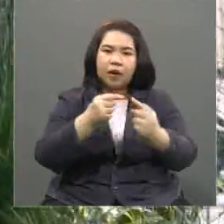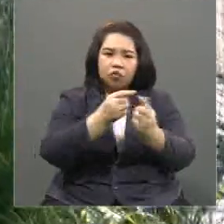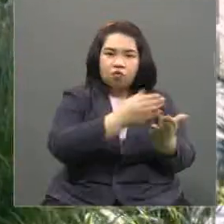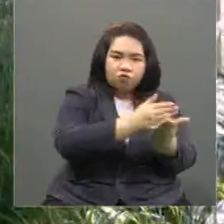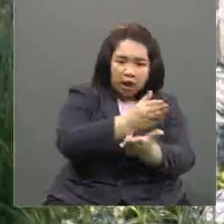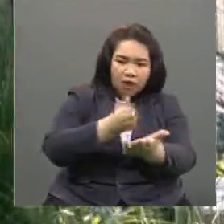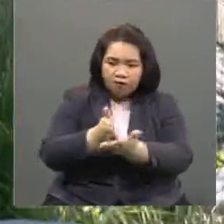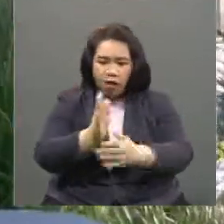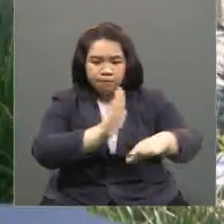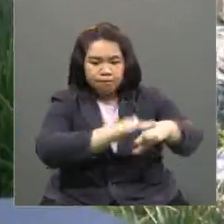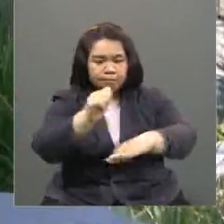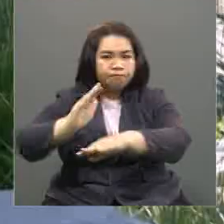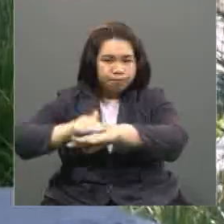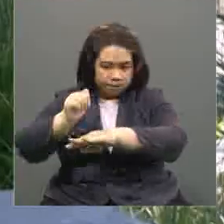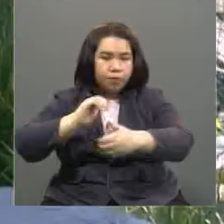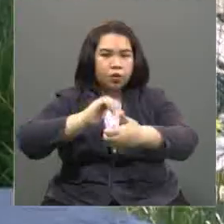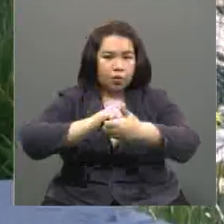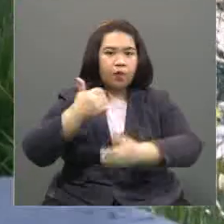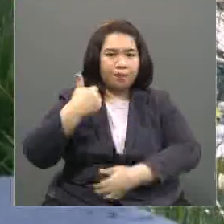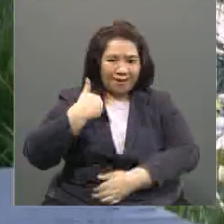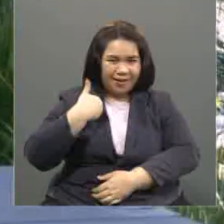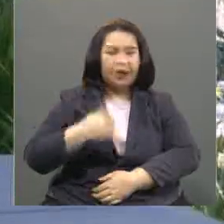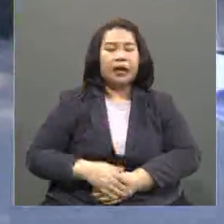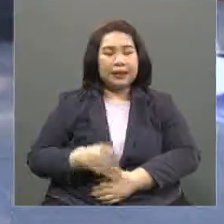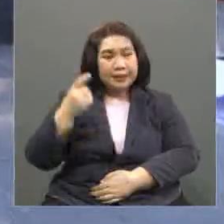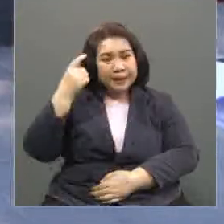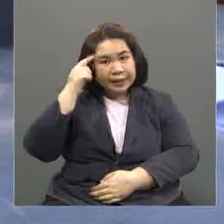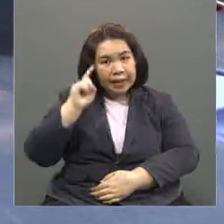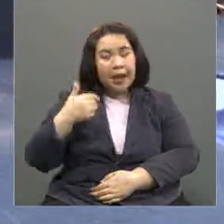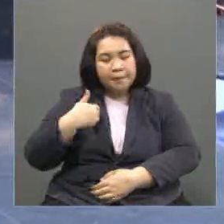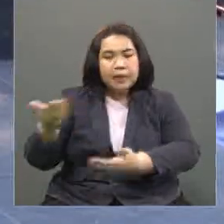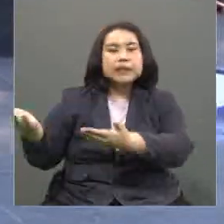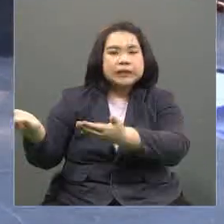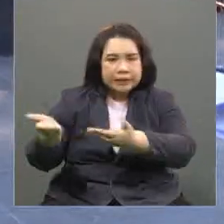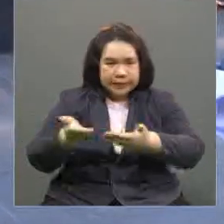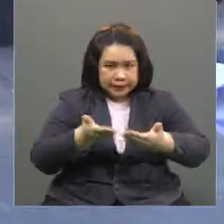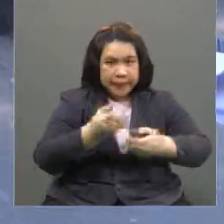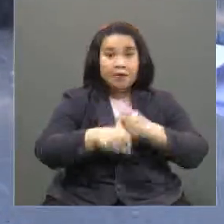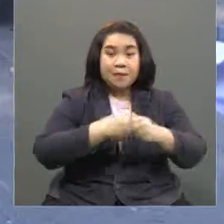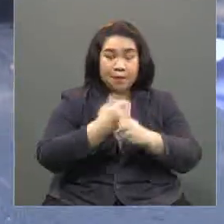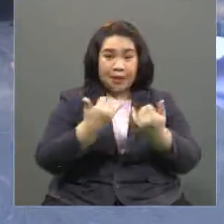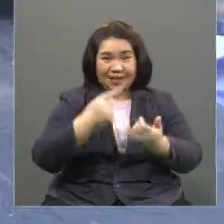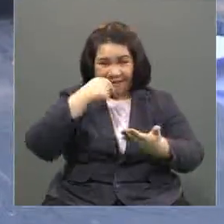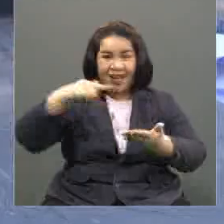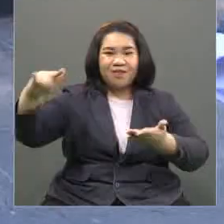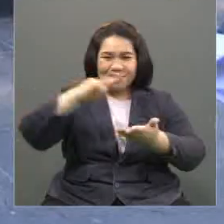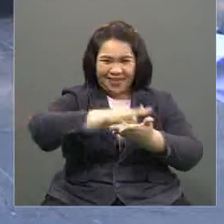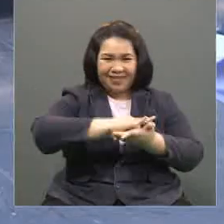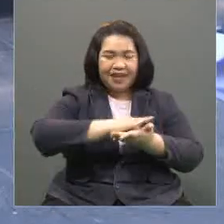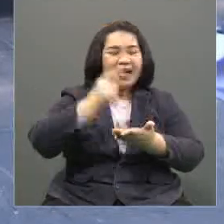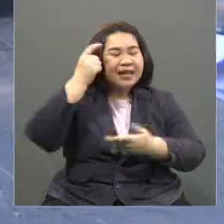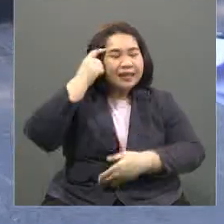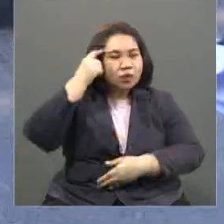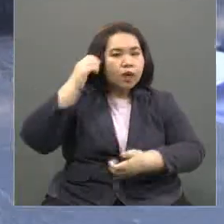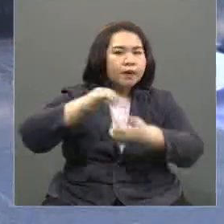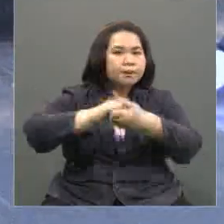ศมีศักยภาพร่วมกันค่ะพร้อมกับเชิญนายกออสเตรเลียเยือนไทยอย่างเป็นทางการภายในปีนี้ด้วยเชื่อมั่นว่าจะช่วยเสริมสร้างความร่ว